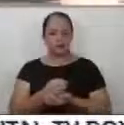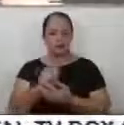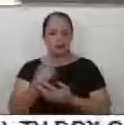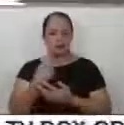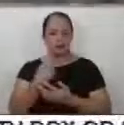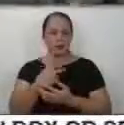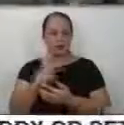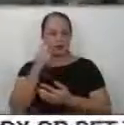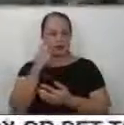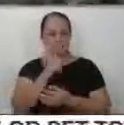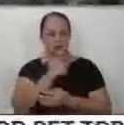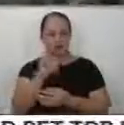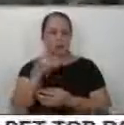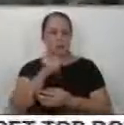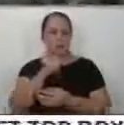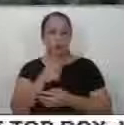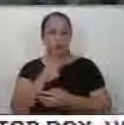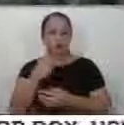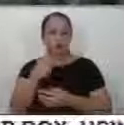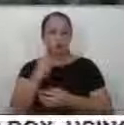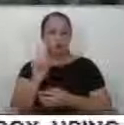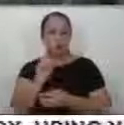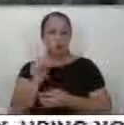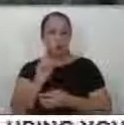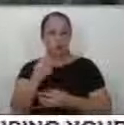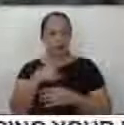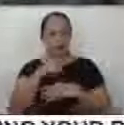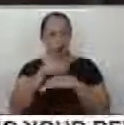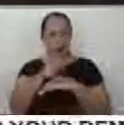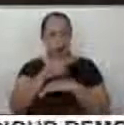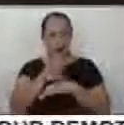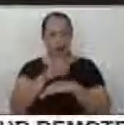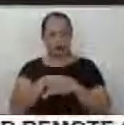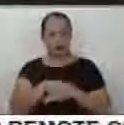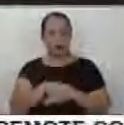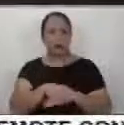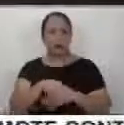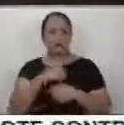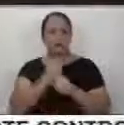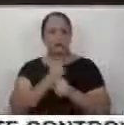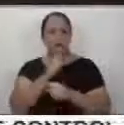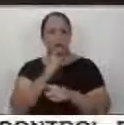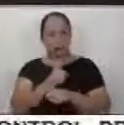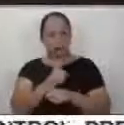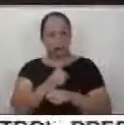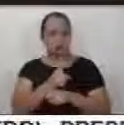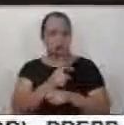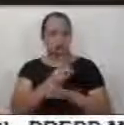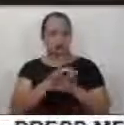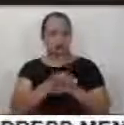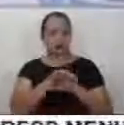COVID-19 vaccines mula sa COVAX ang inaasahang darating sa Pilipinas. Mark Fetalco, para sa Bayan.